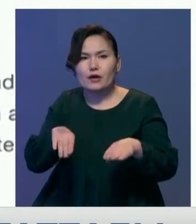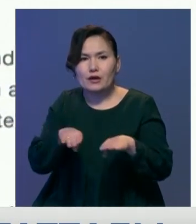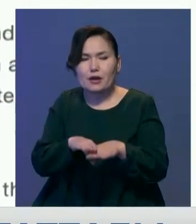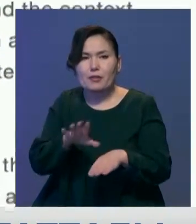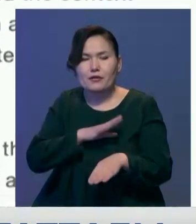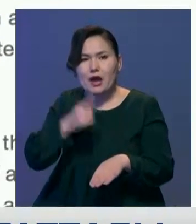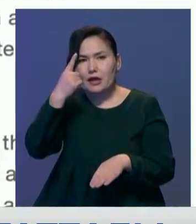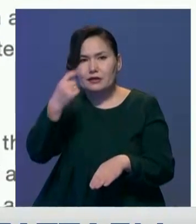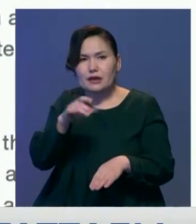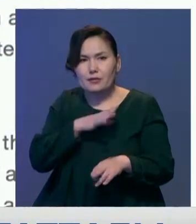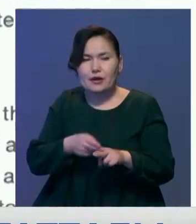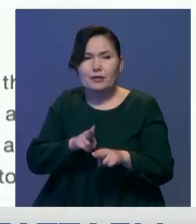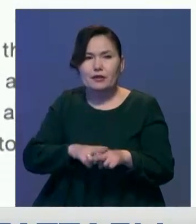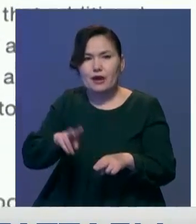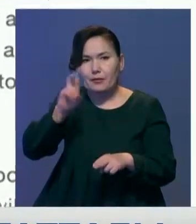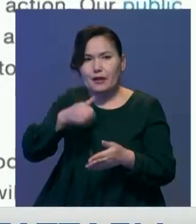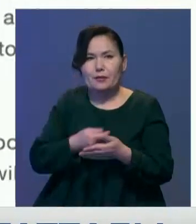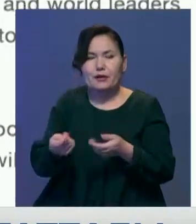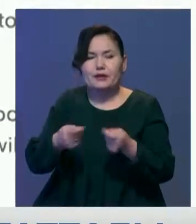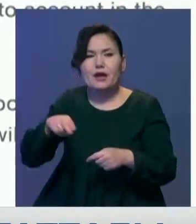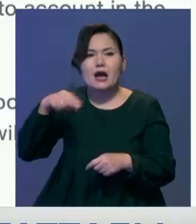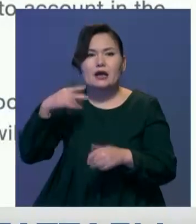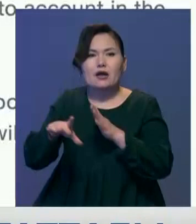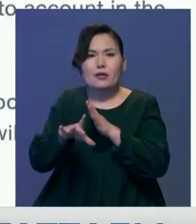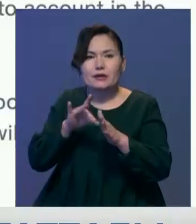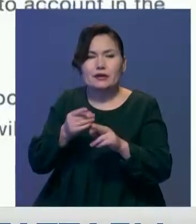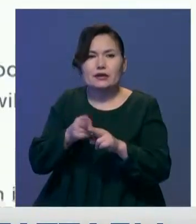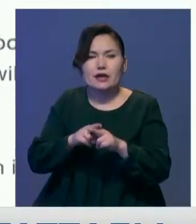тастап, ескерту жасаған еді. Оған мемлекет басшысының